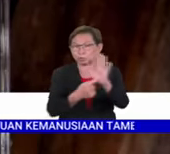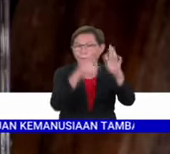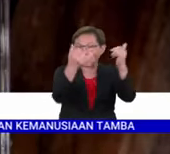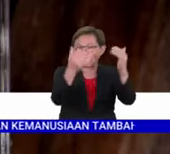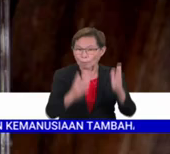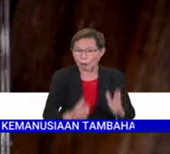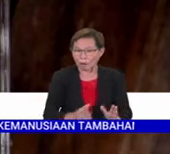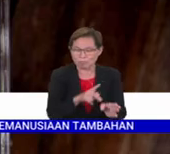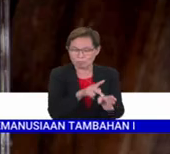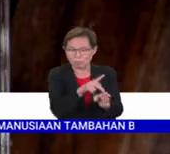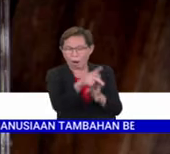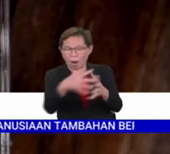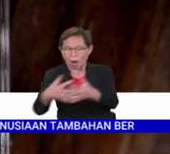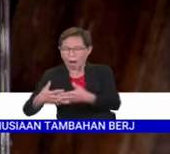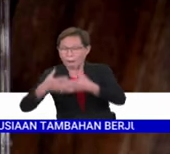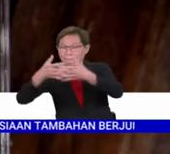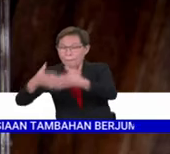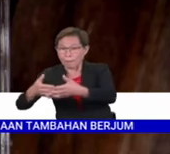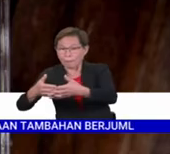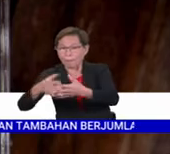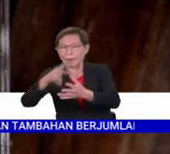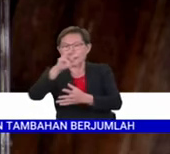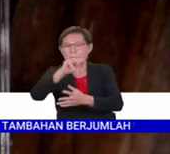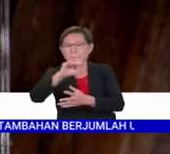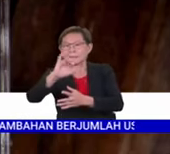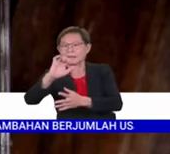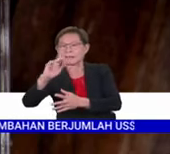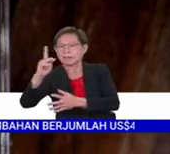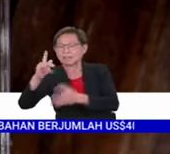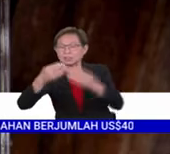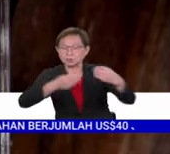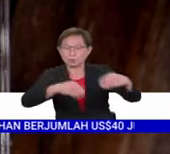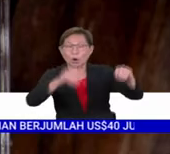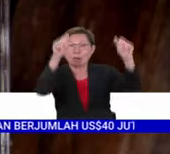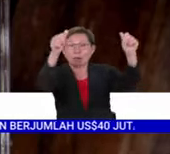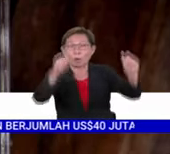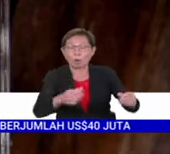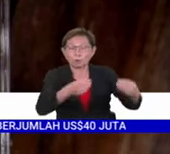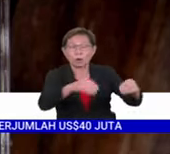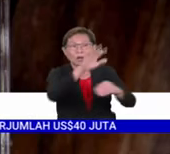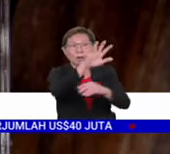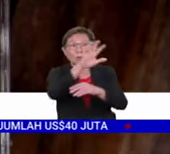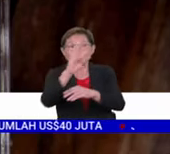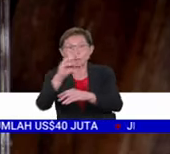pemain profesional Amerika Syarikat Mickey Mantle dijual pada harga